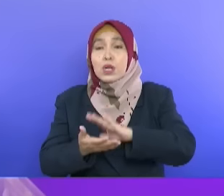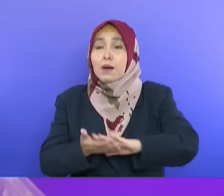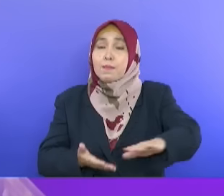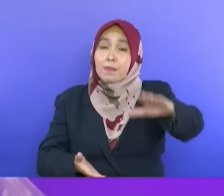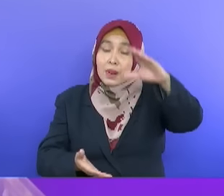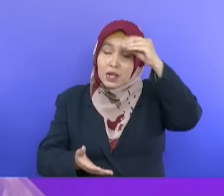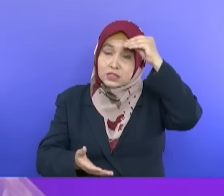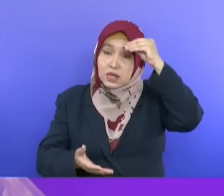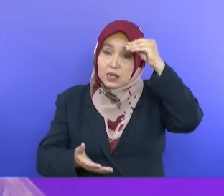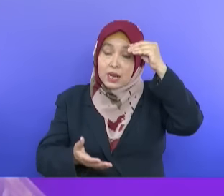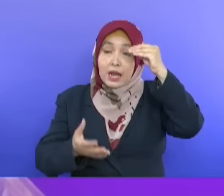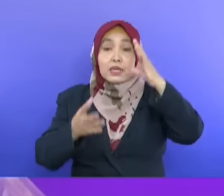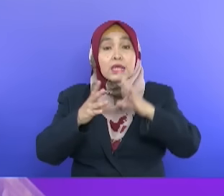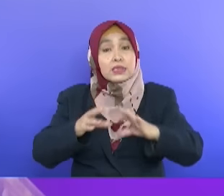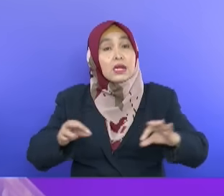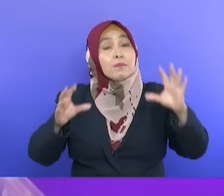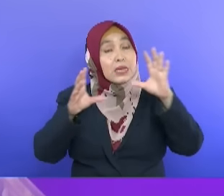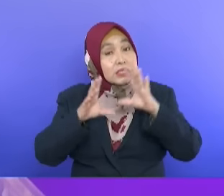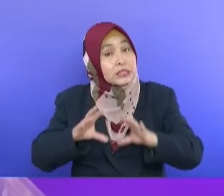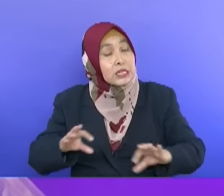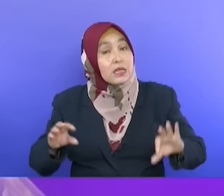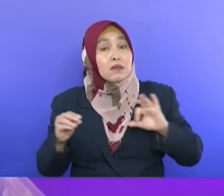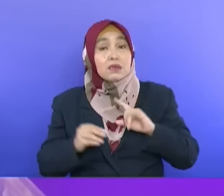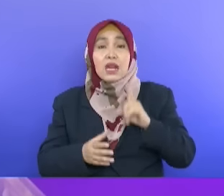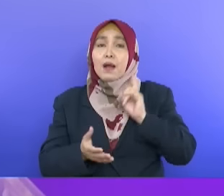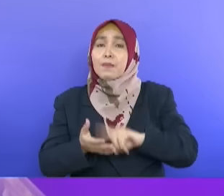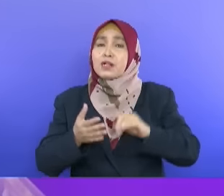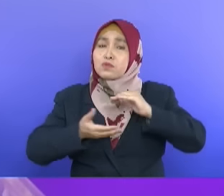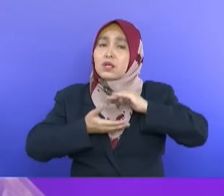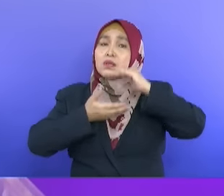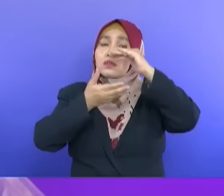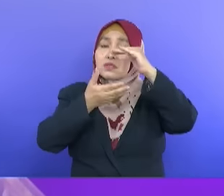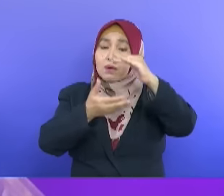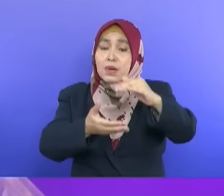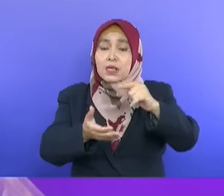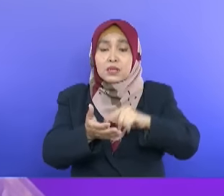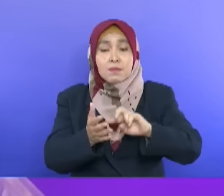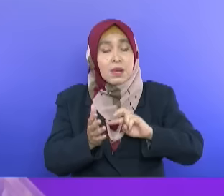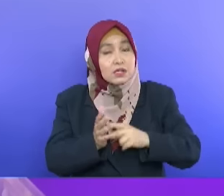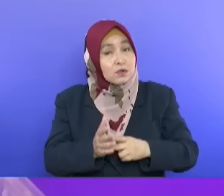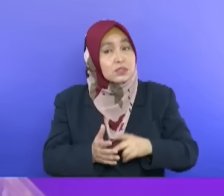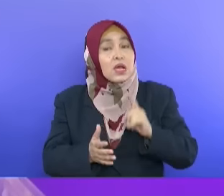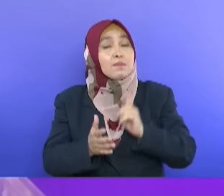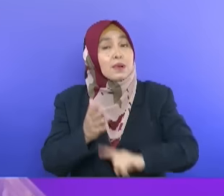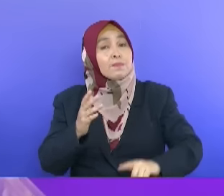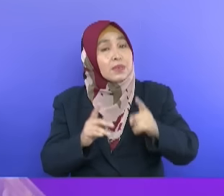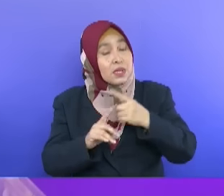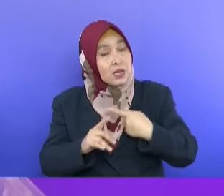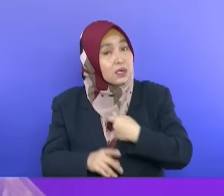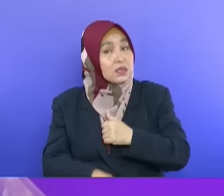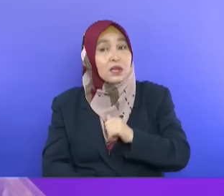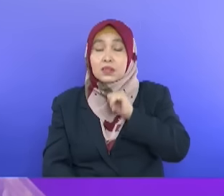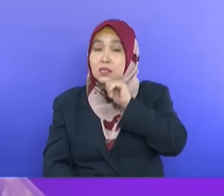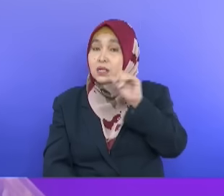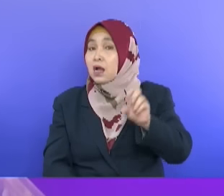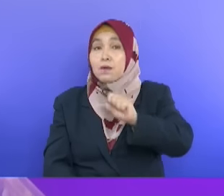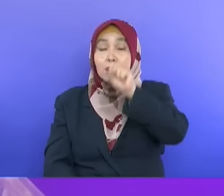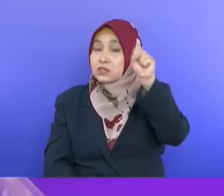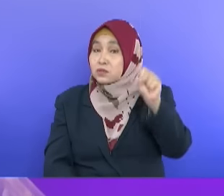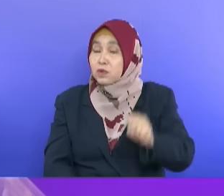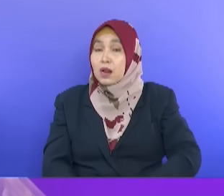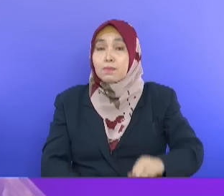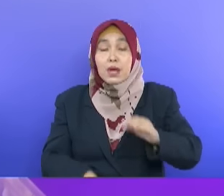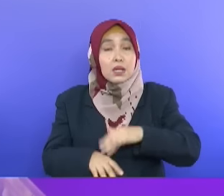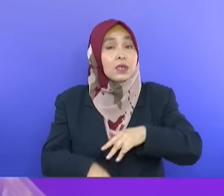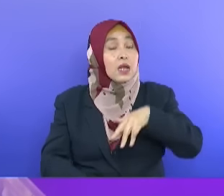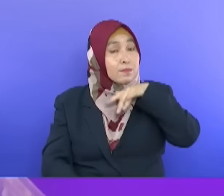dan bercakap tentang apa yang telah disampaikan ini maksudnya apabila kita tidak mempersoalkan kepada nabi